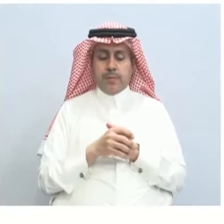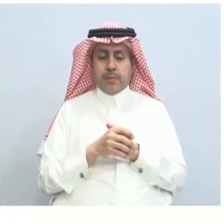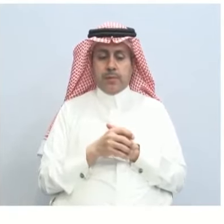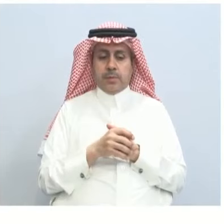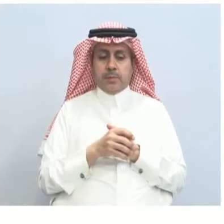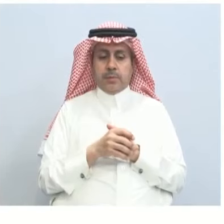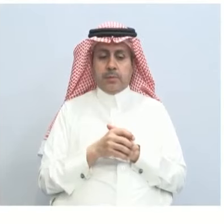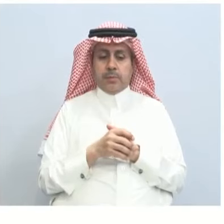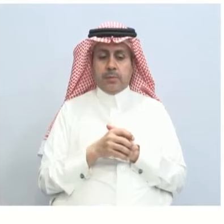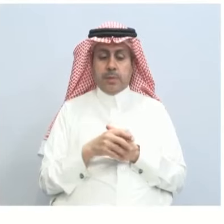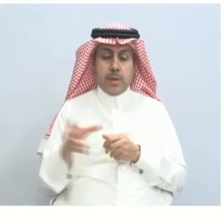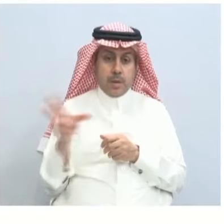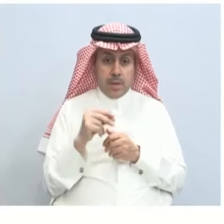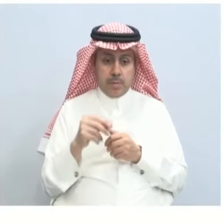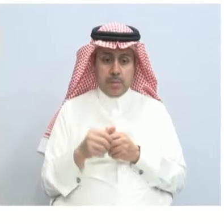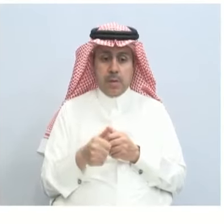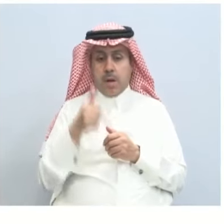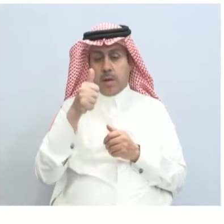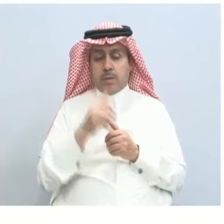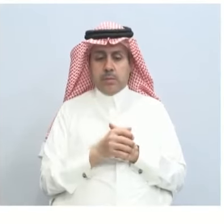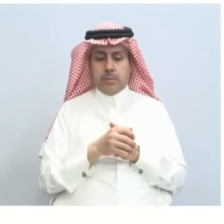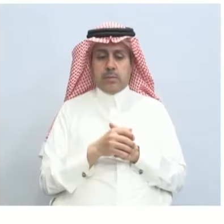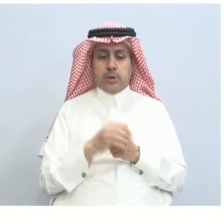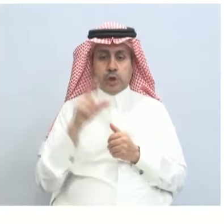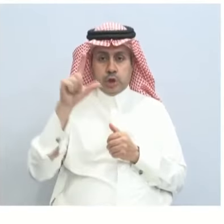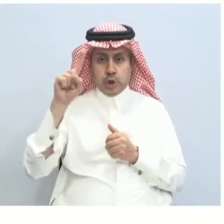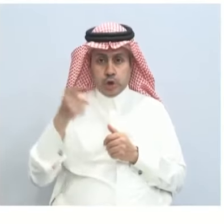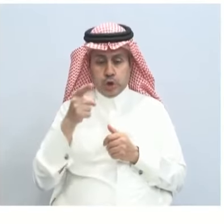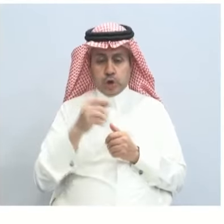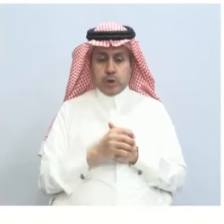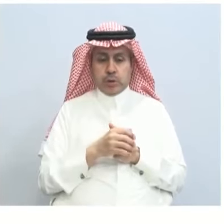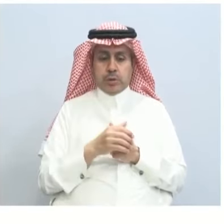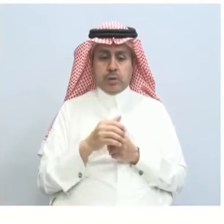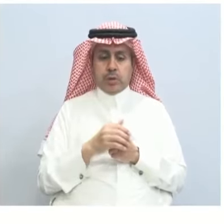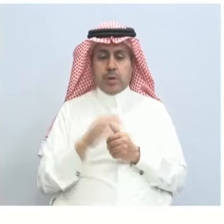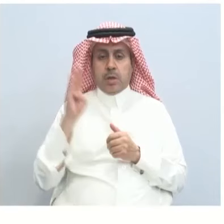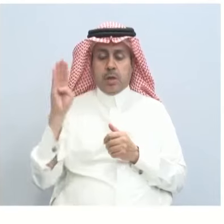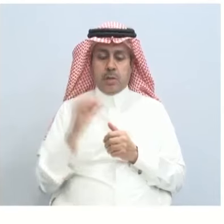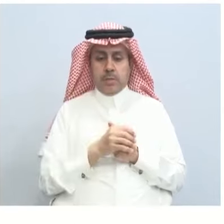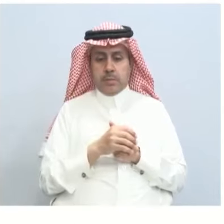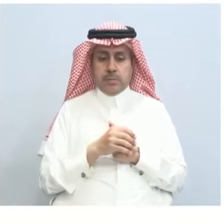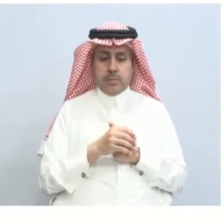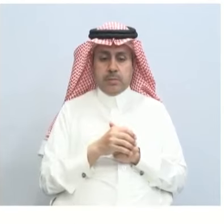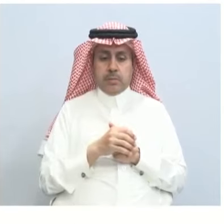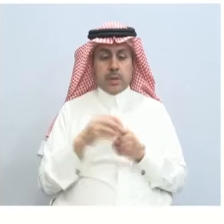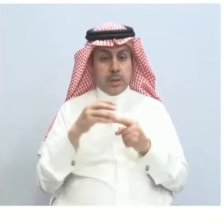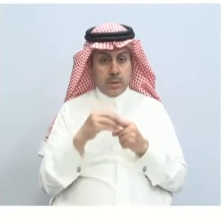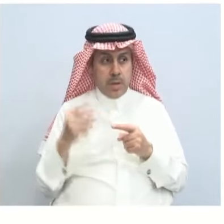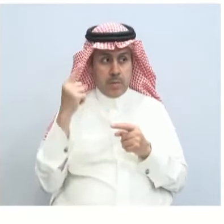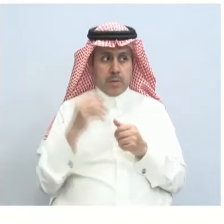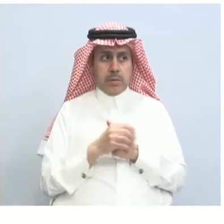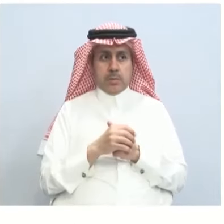الشكل اضع اي جي كي اضع عناصر الفي اللي هي سالب